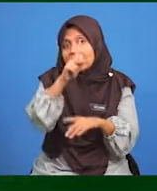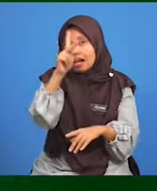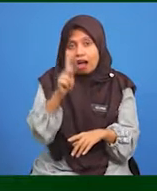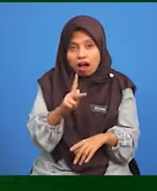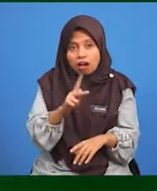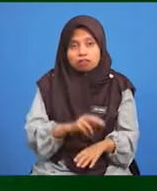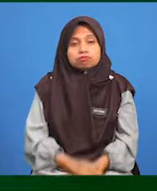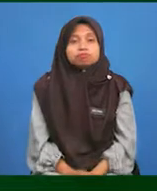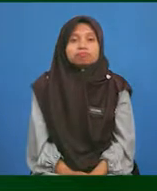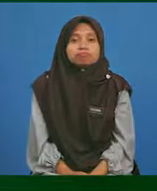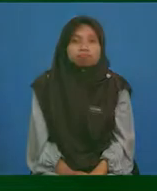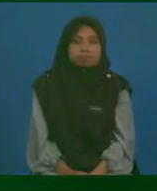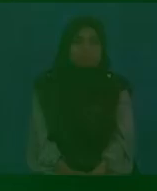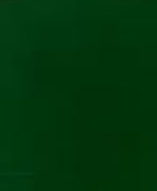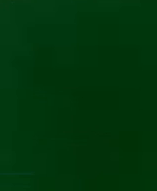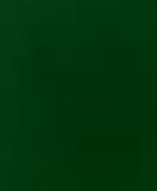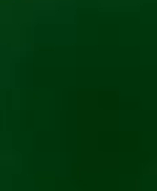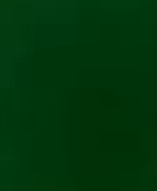partikel kah